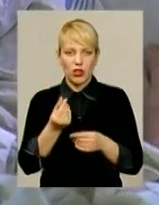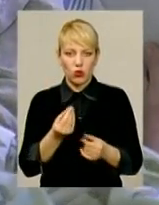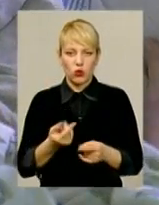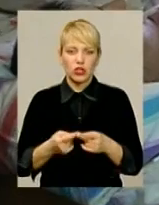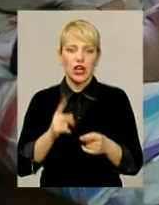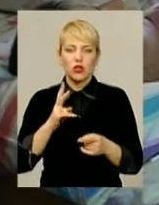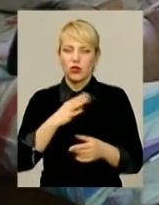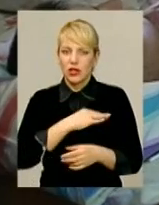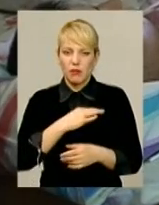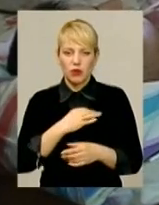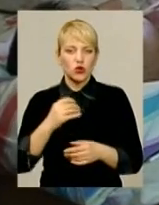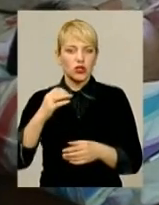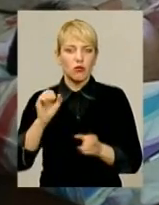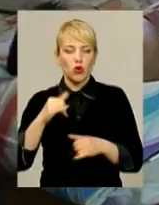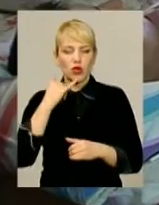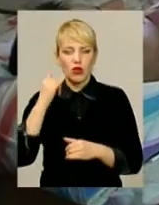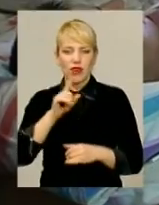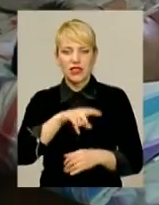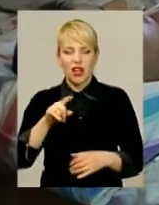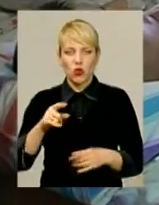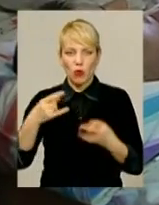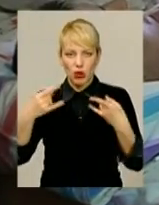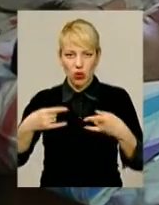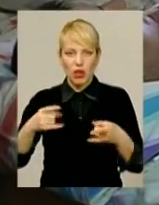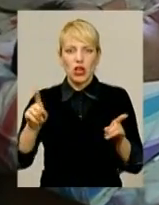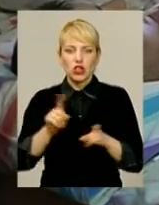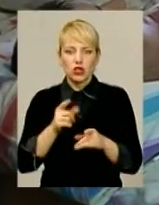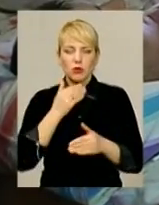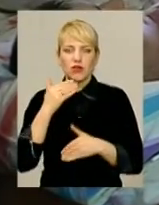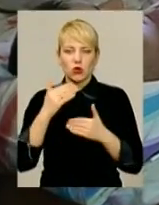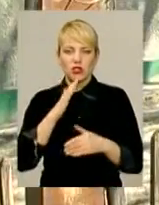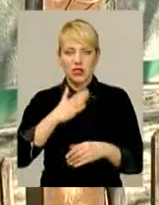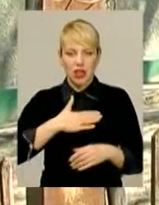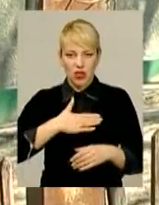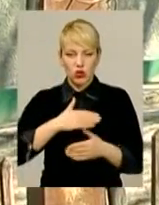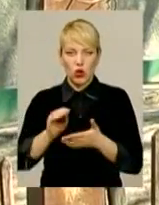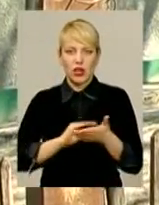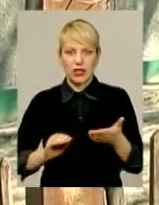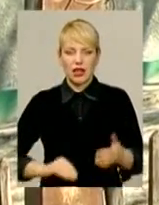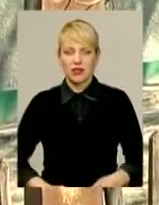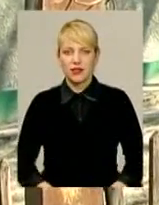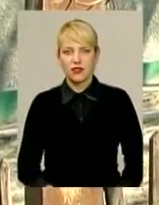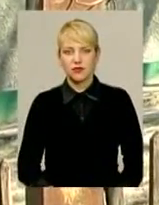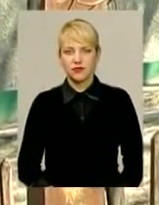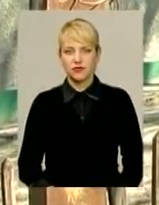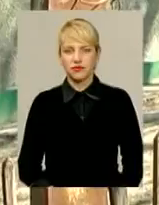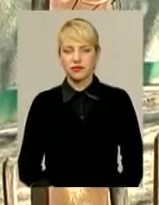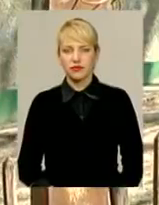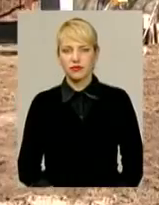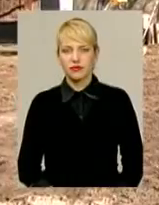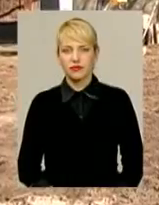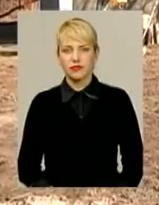можуть телефонувати за номером, який зараз на екрані, або звернутися до нашої редакції. Світлана Русіна, Михайло Габрух